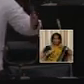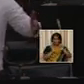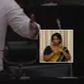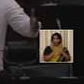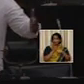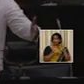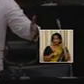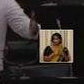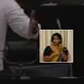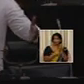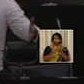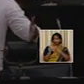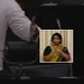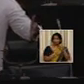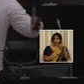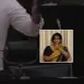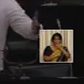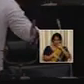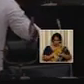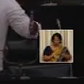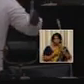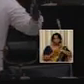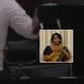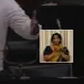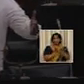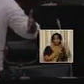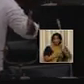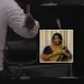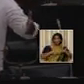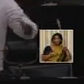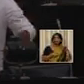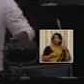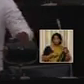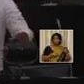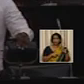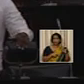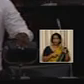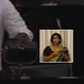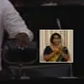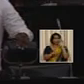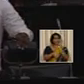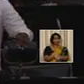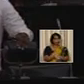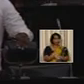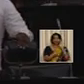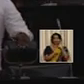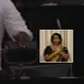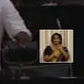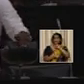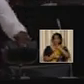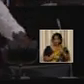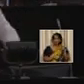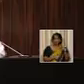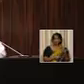බදු ගෙවන ජනතාවගේ මුදල් වංචා වෙලා තියෙනවා නම් පොහොර නැව් ගෙනල්ලා හරි වෙන හරි ගෙනල්ලා ඒවා ඉදි කරලා අත්තරම් කරනවා කියන ප්‍රකාශය කරන ඔබතුමා